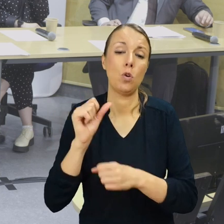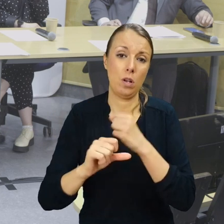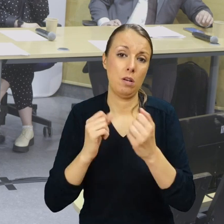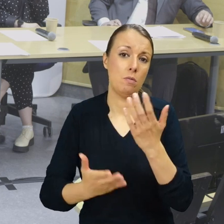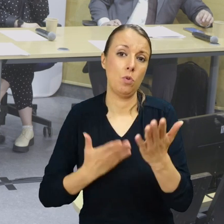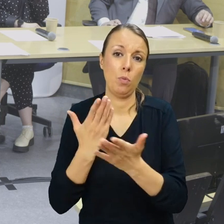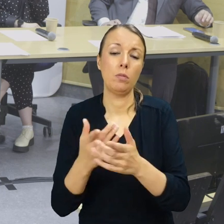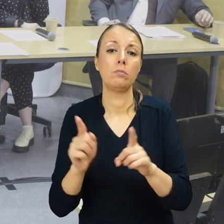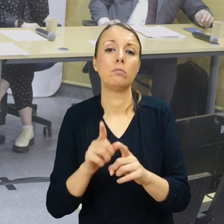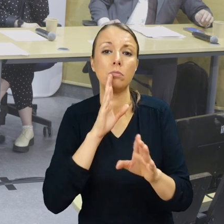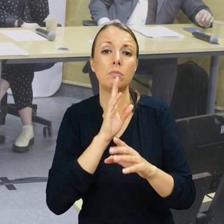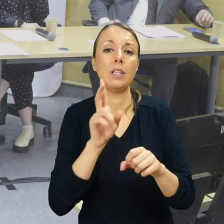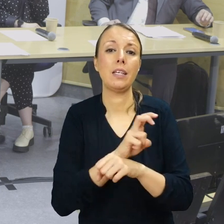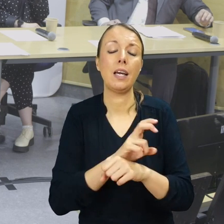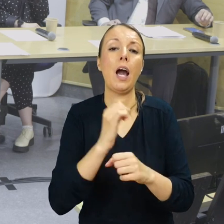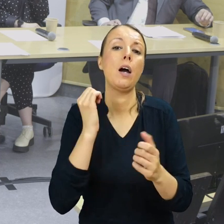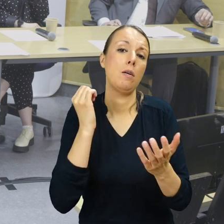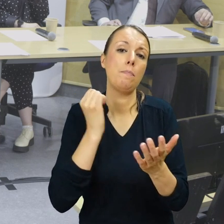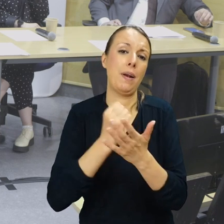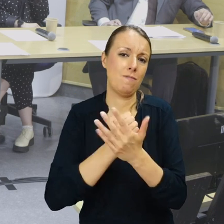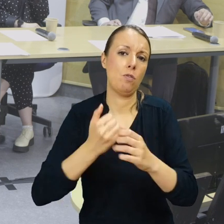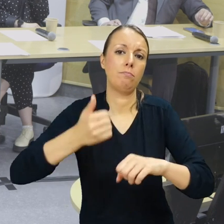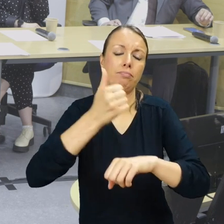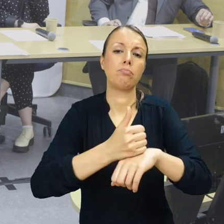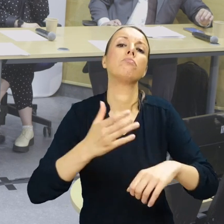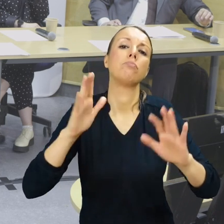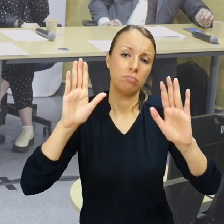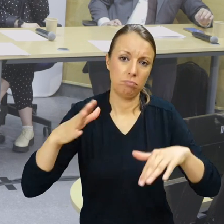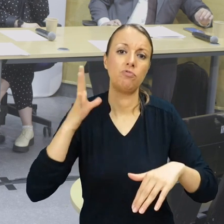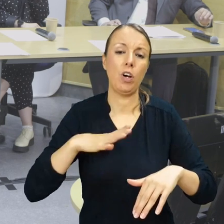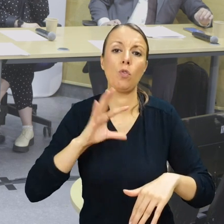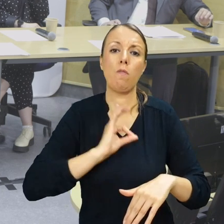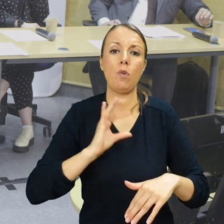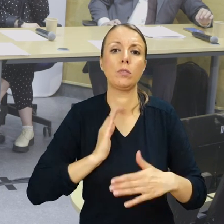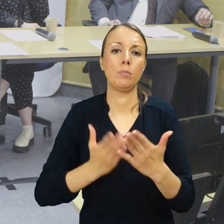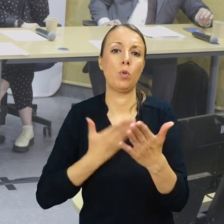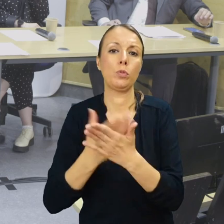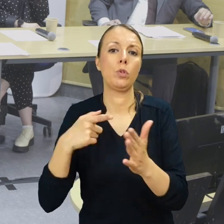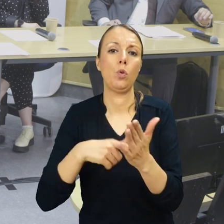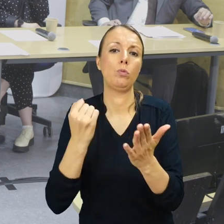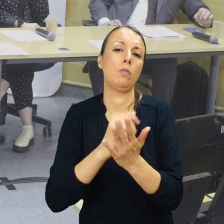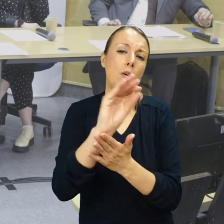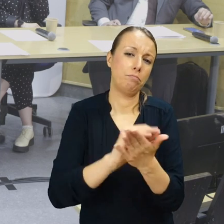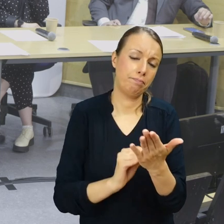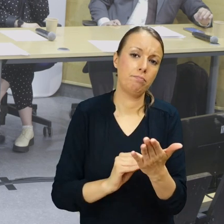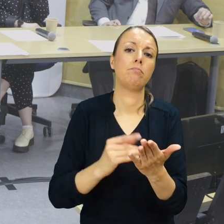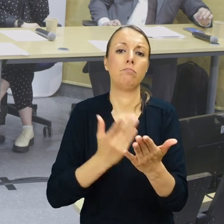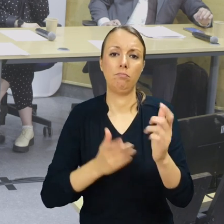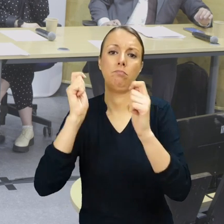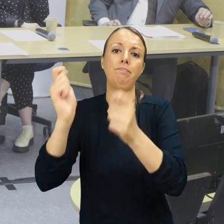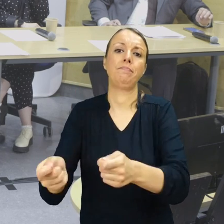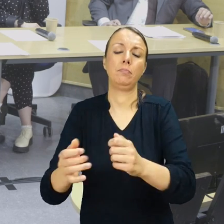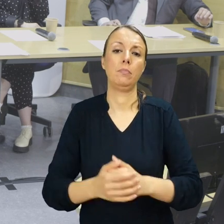techniki prawodawczej wyjść z własną propozycją tej legislacji i położyć ją na stole. Jeżeli chodzi o justicję na przykład